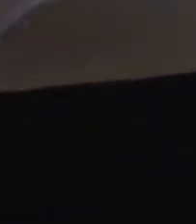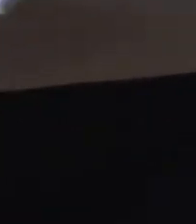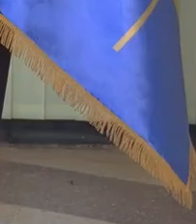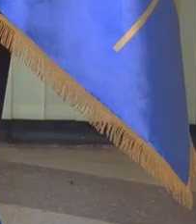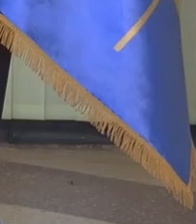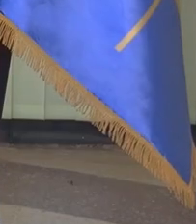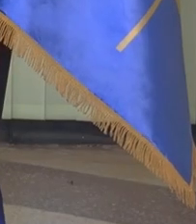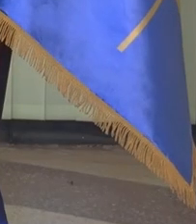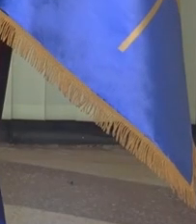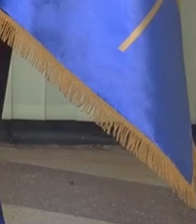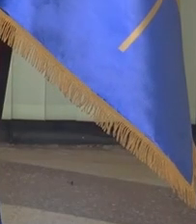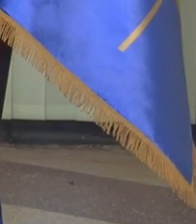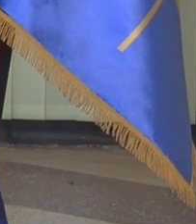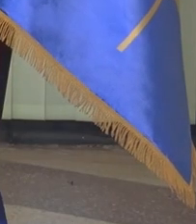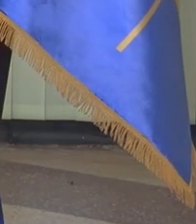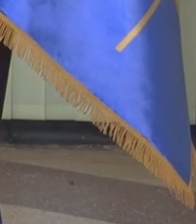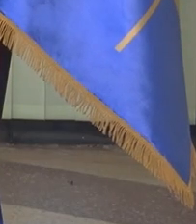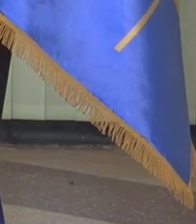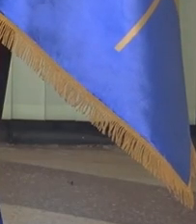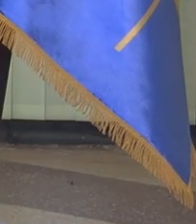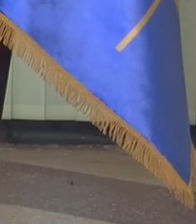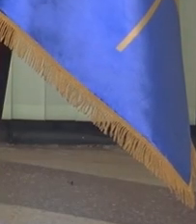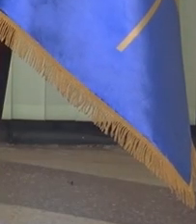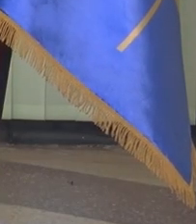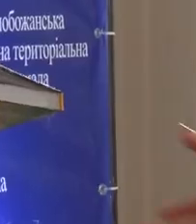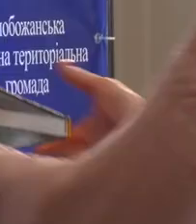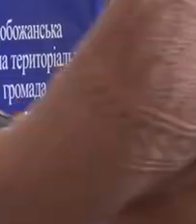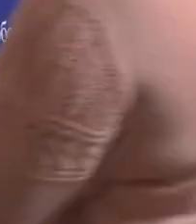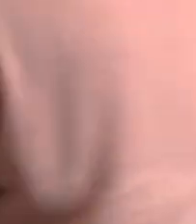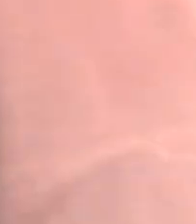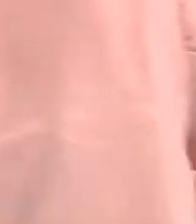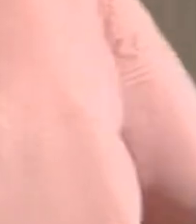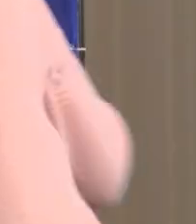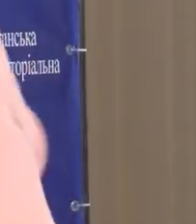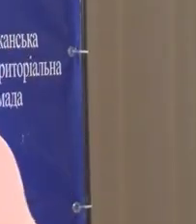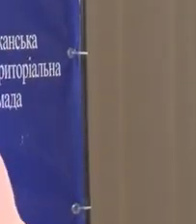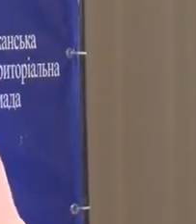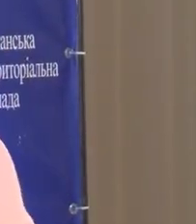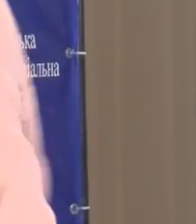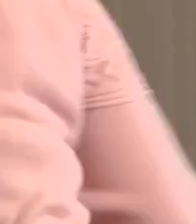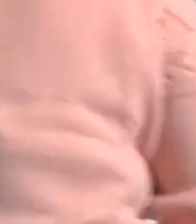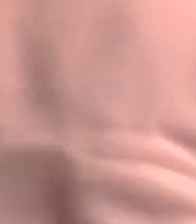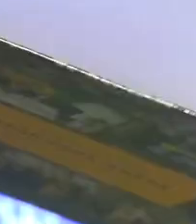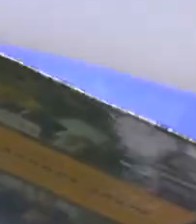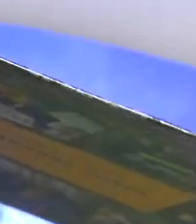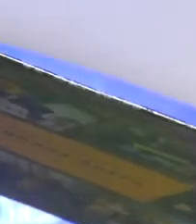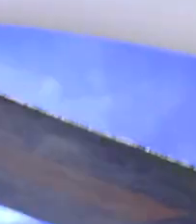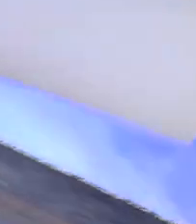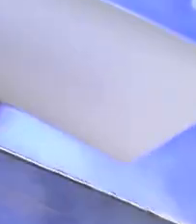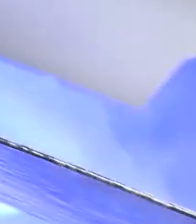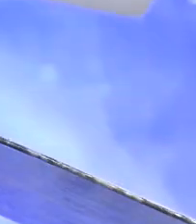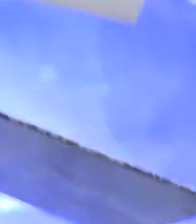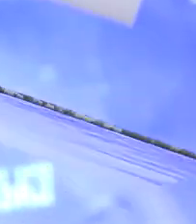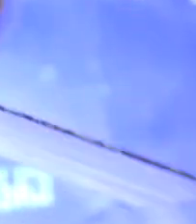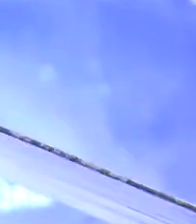спогади про поїздки, підтримку бійців та волонтерський почин. Каже, згадала всіх, хто долучився до доброї справи. Сподівається, своєю книгою